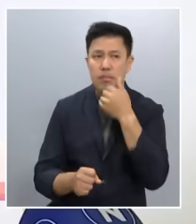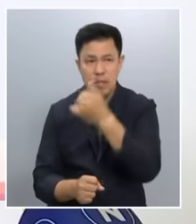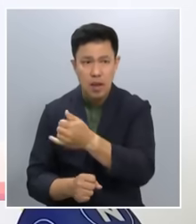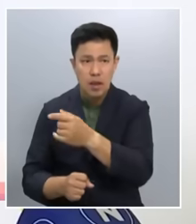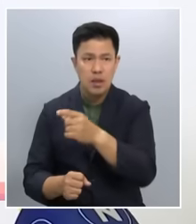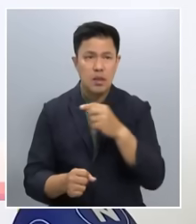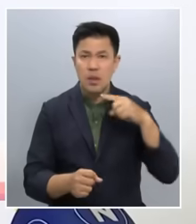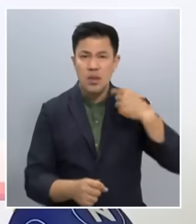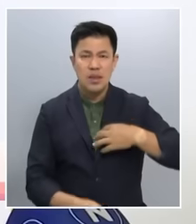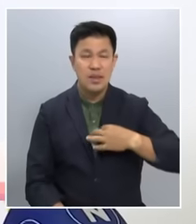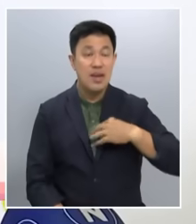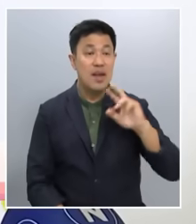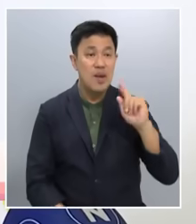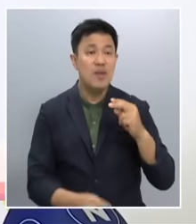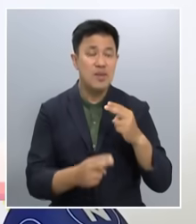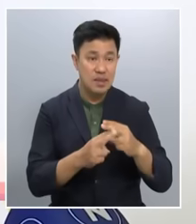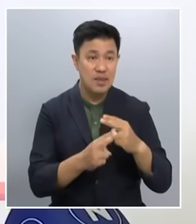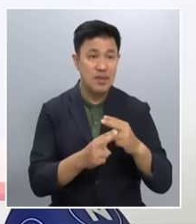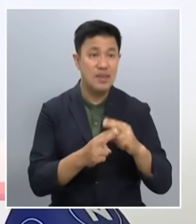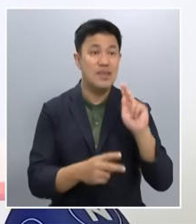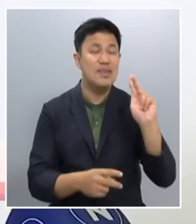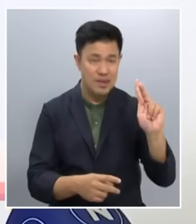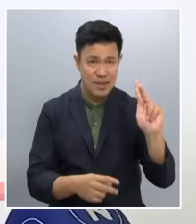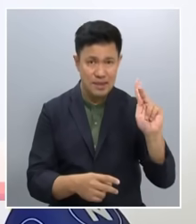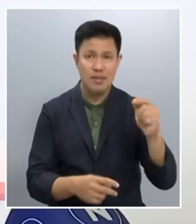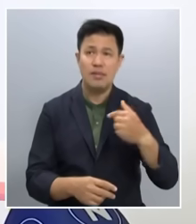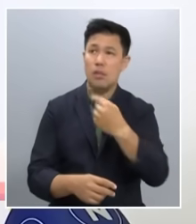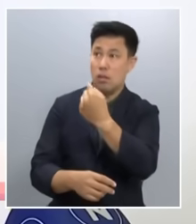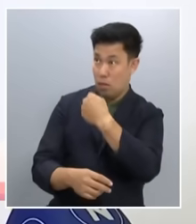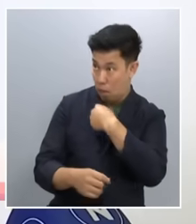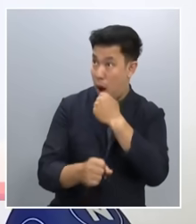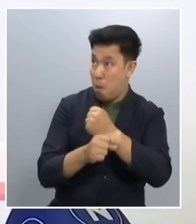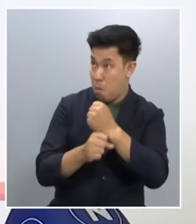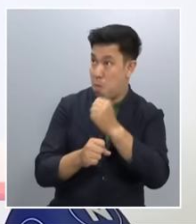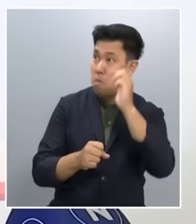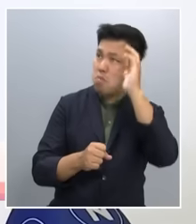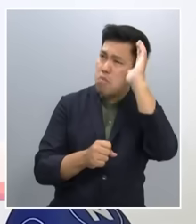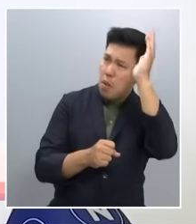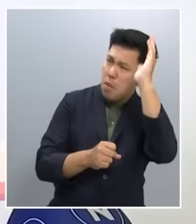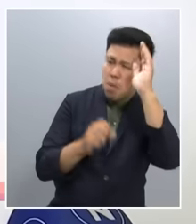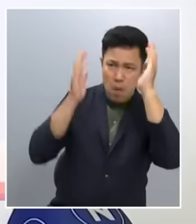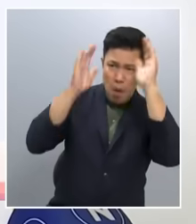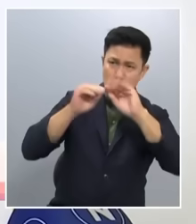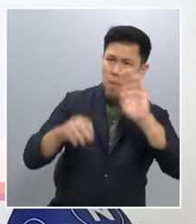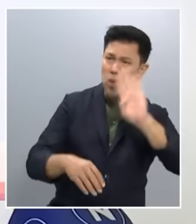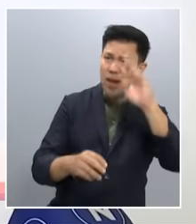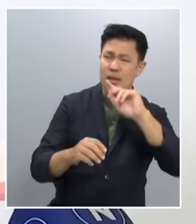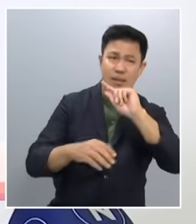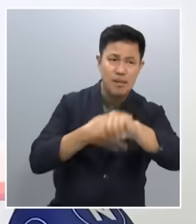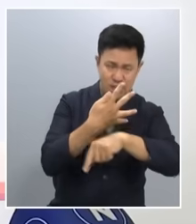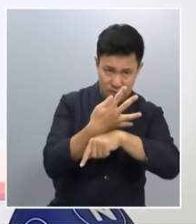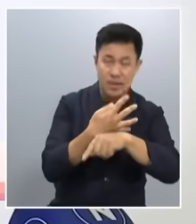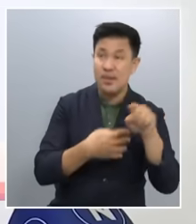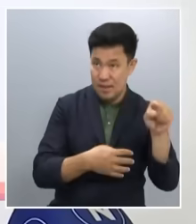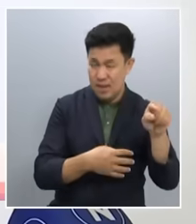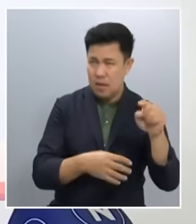ณกิตนงเนี่ยเขาก็ติดต่อมาจ้างงานผมว่าอยากให้ทำ PR โปรโมทบริษัทไอคอนหน่อยณวันนั้นเนี่ยก็คือเดือนมิถุนาเขาก็